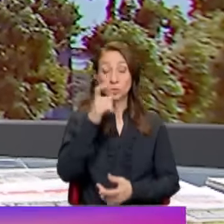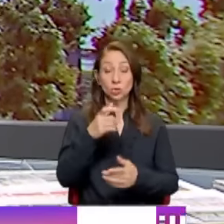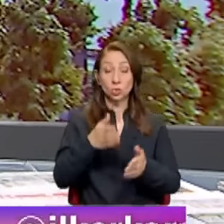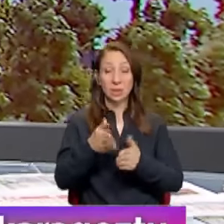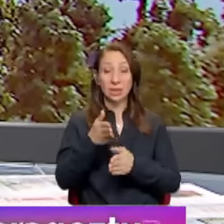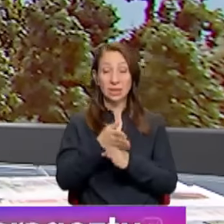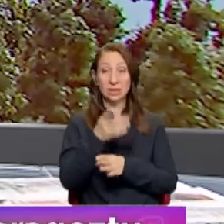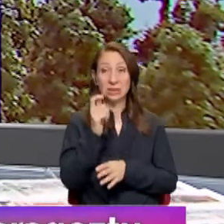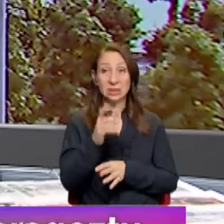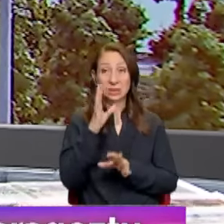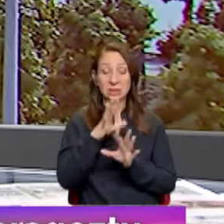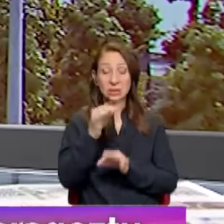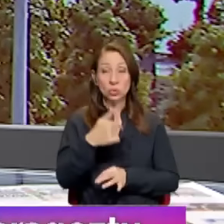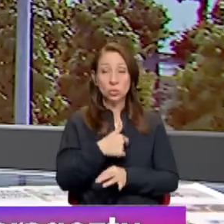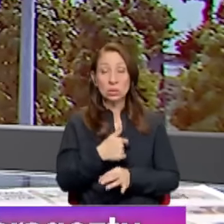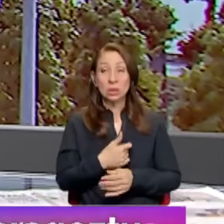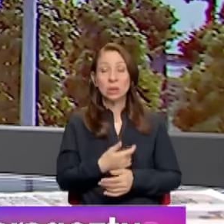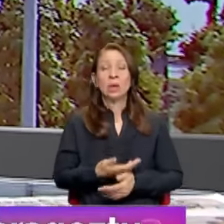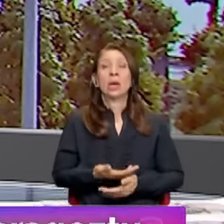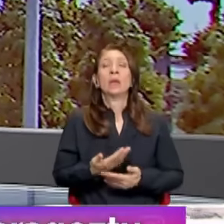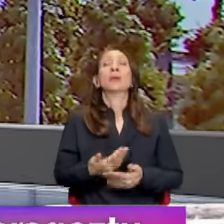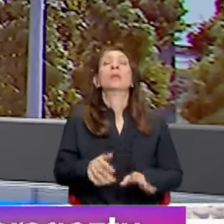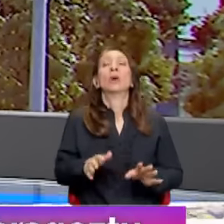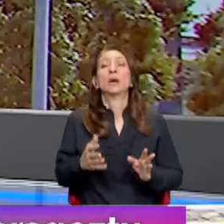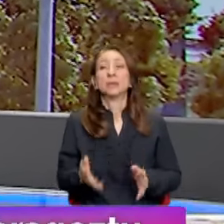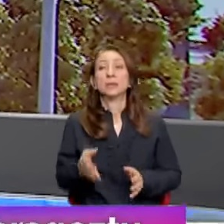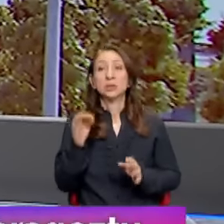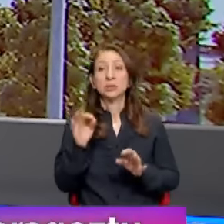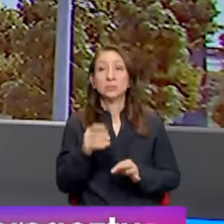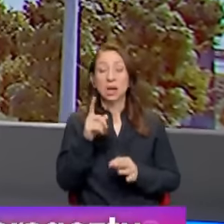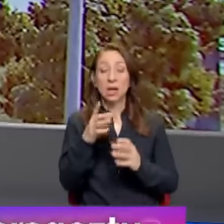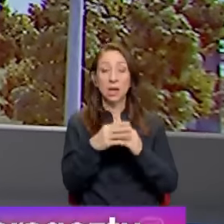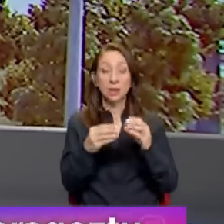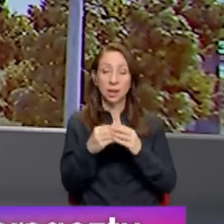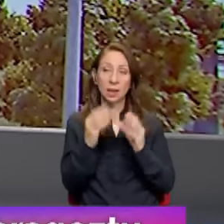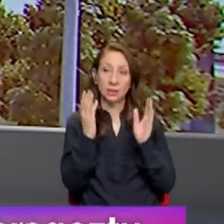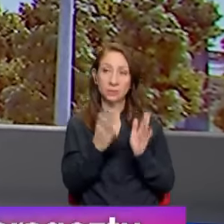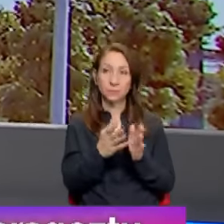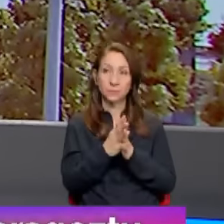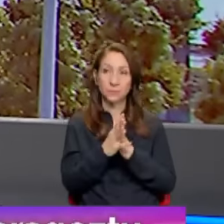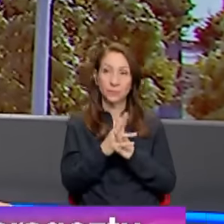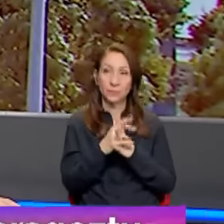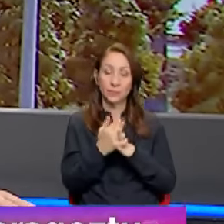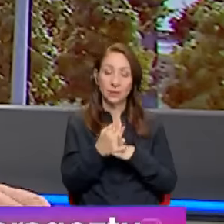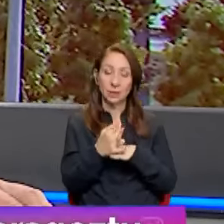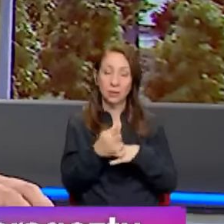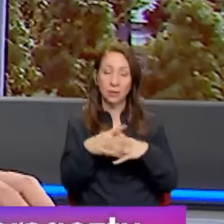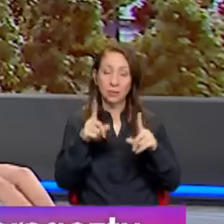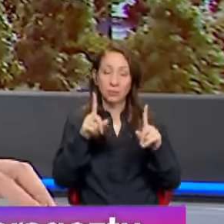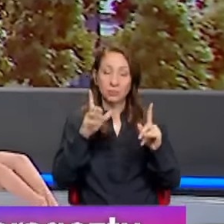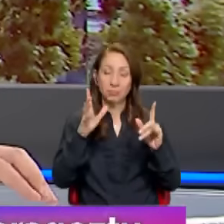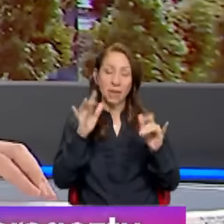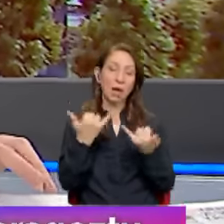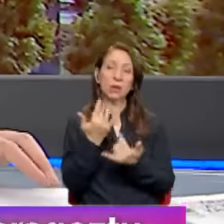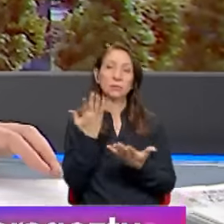gerçeğini İnsanın yüreği kaldıramıyor artık şimdi Adana'ya gideceğiz bir dehşet